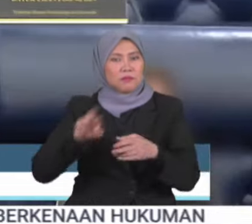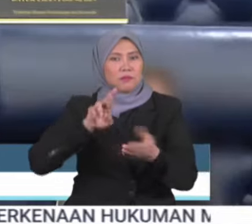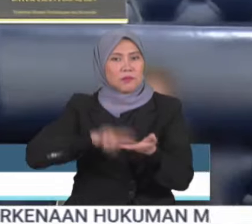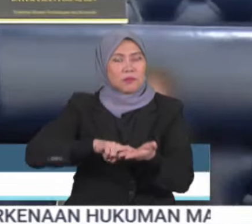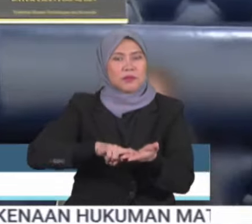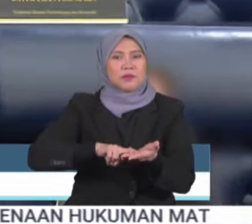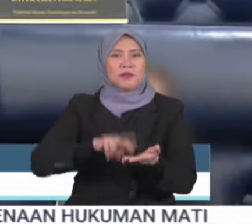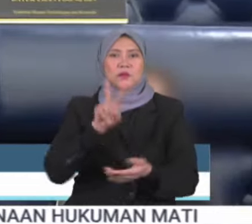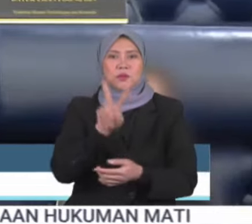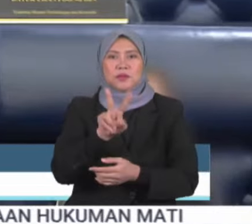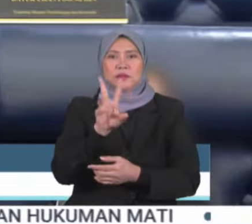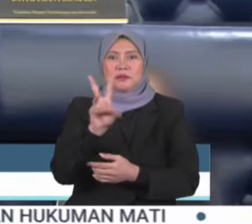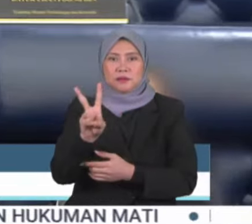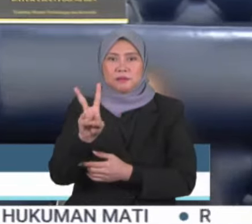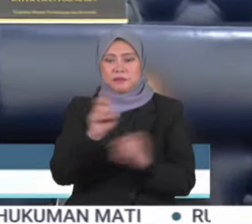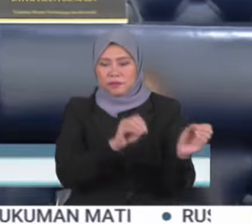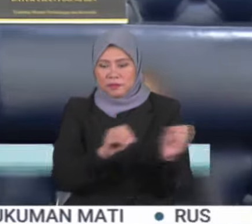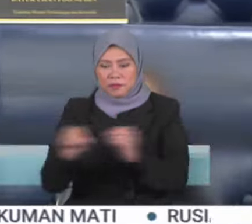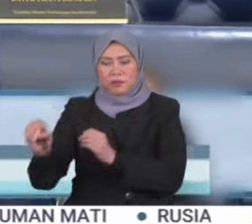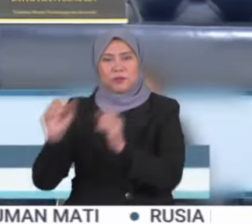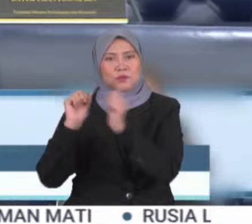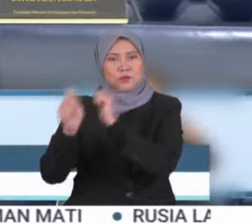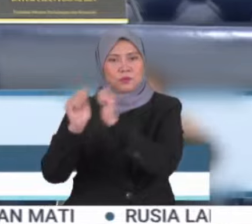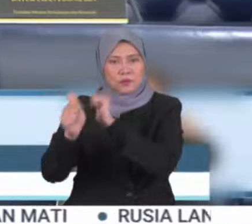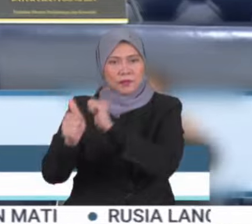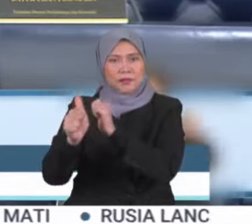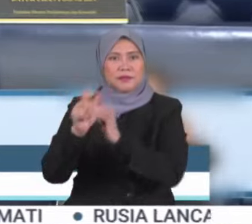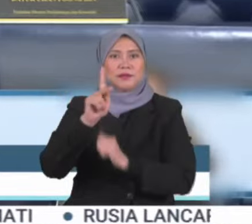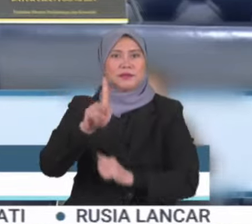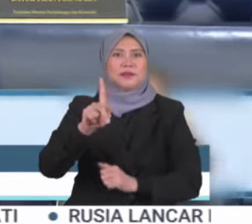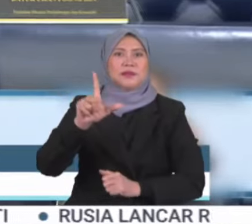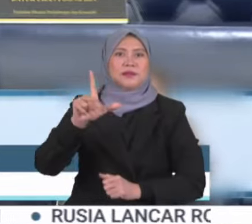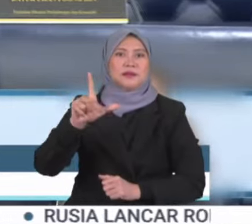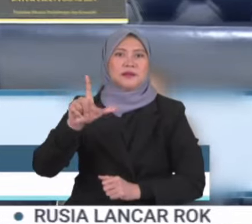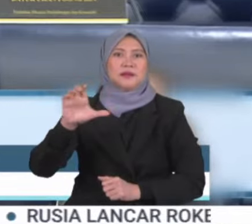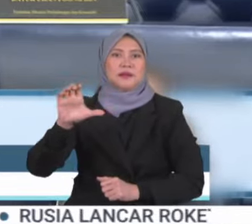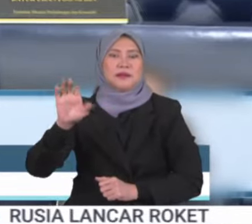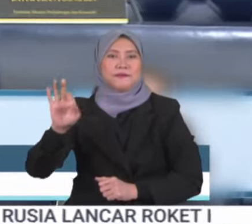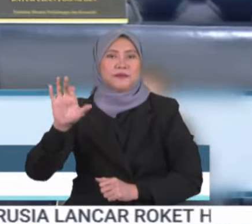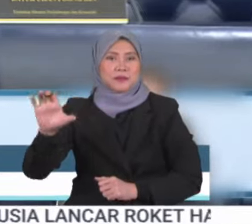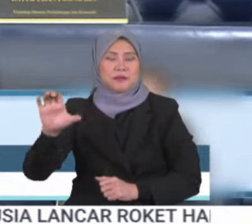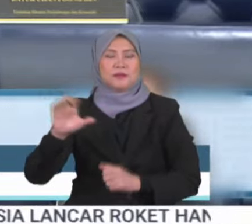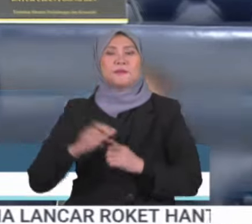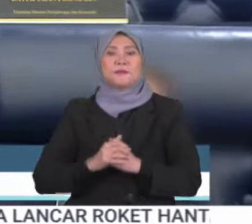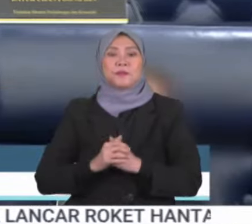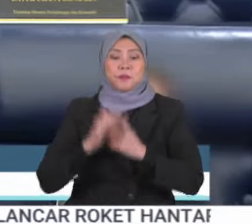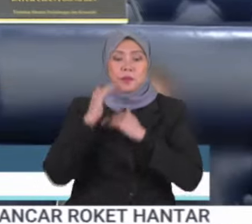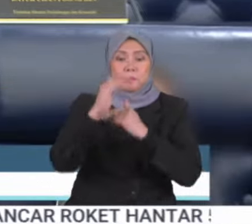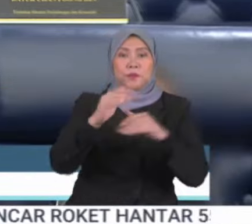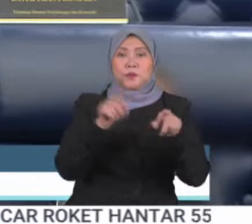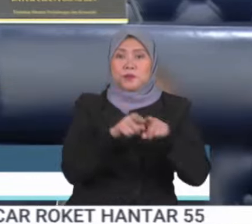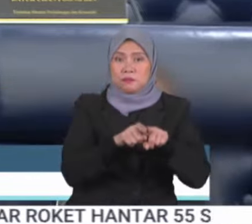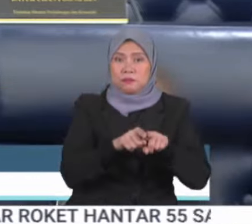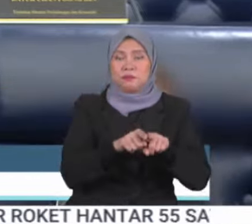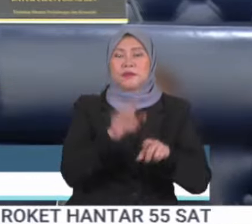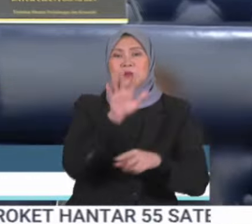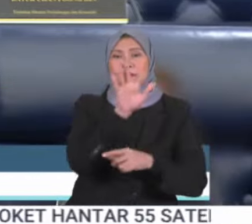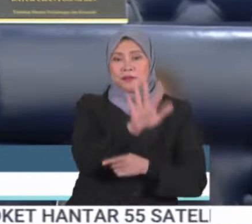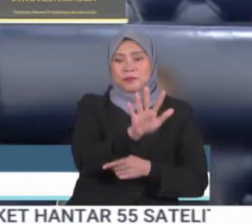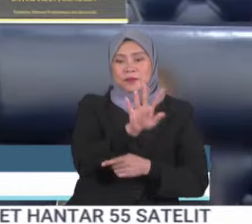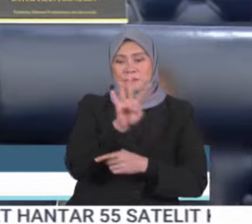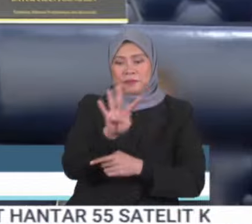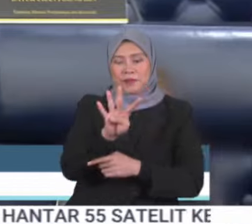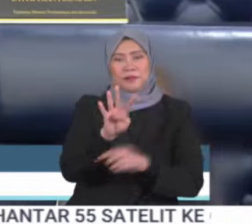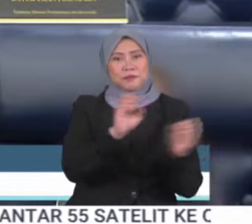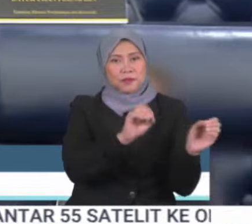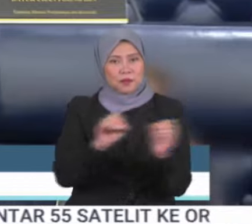sebanyak 26 penganjuran acara sukan di KLSC. Manakala bagi tempoh yang sama, sebanyak